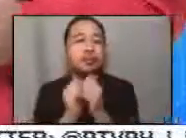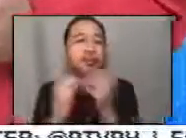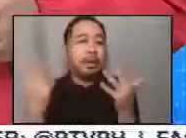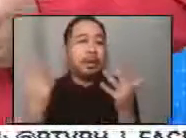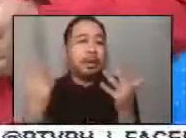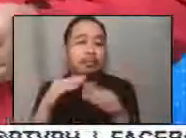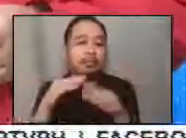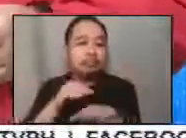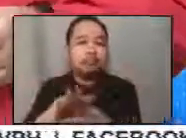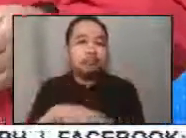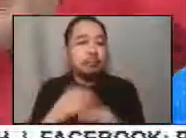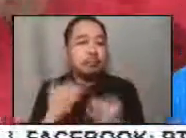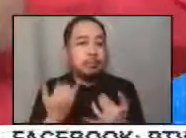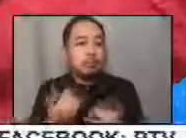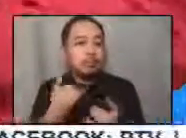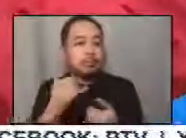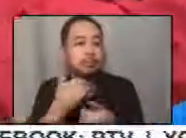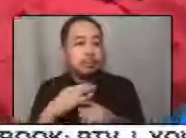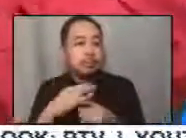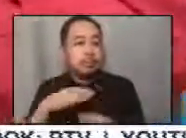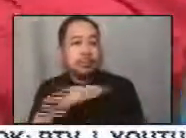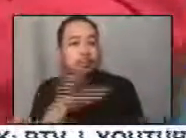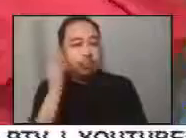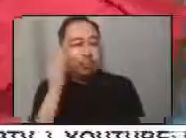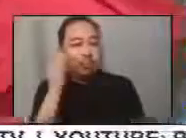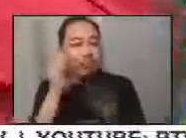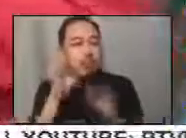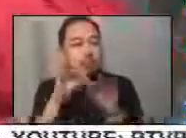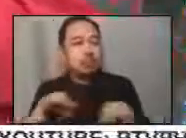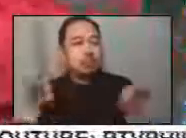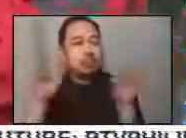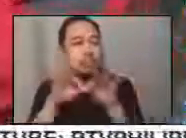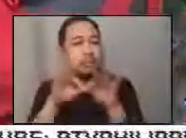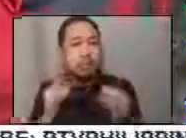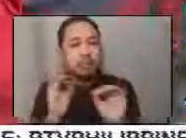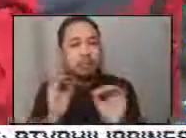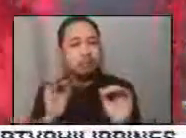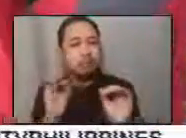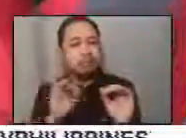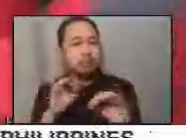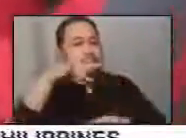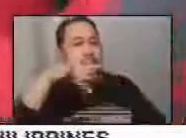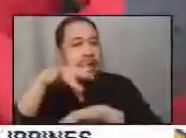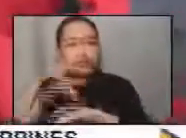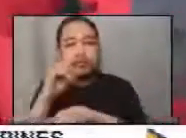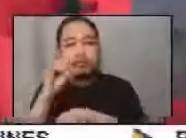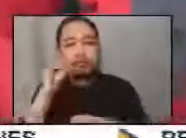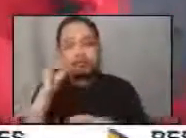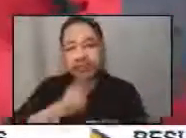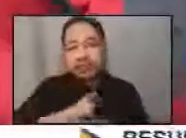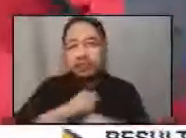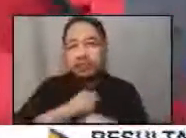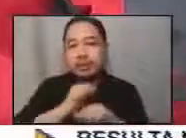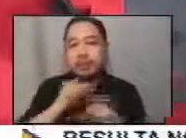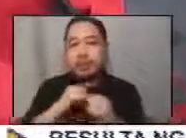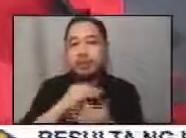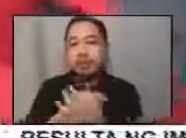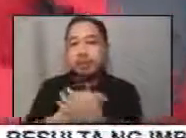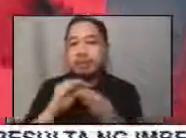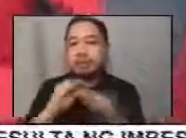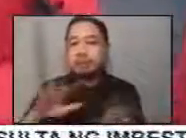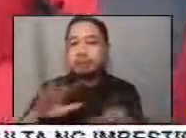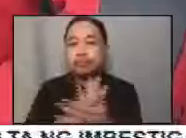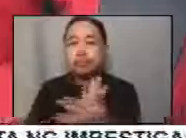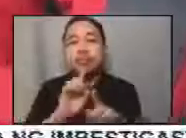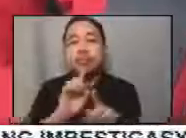low pressure area. Makikita natin ngayon dito sa ating satellite image na nasa 20 kilometers northeast